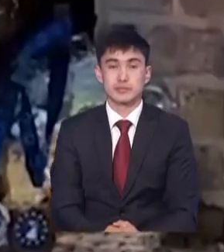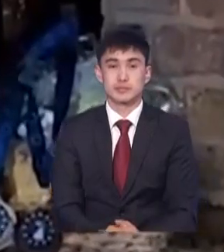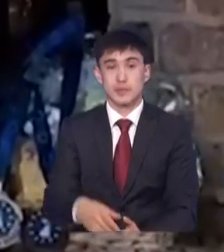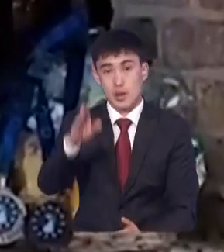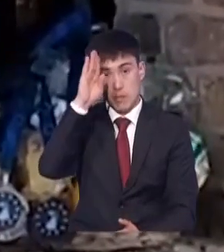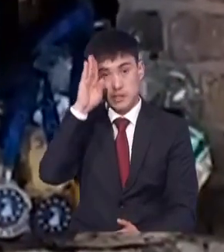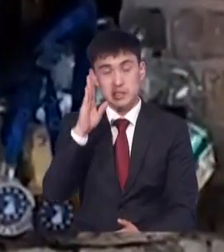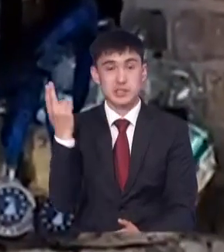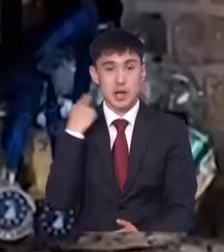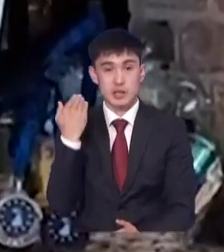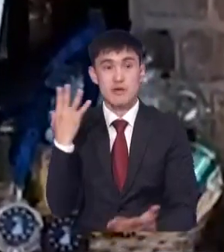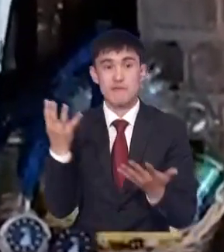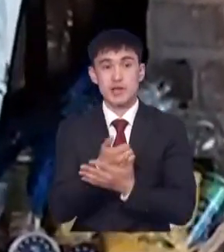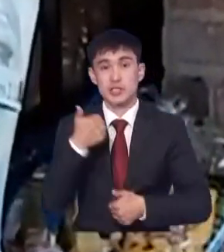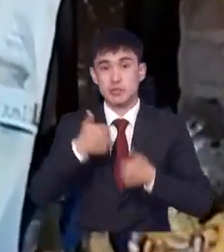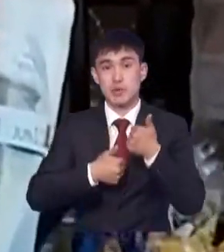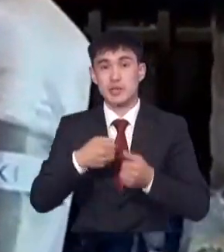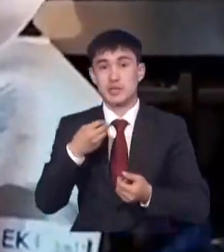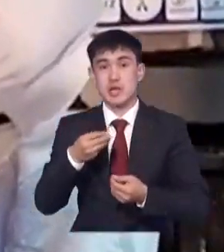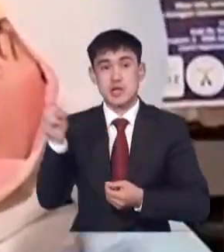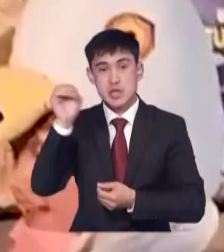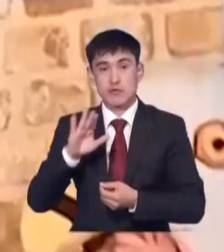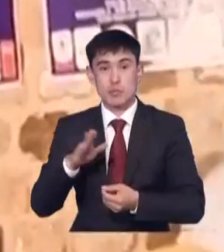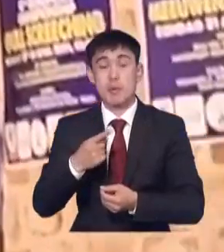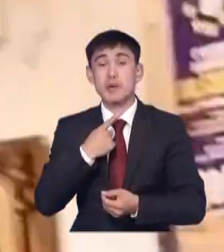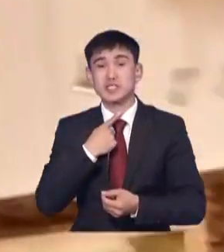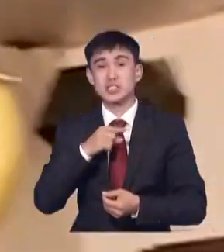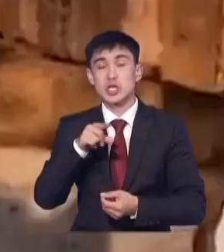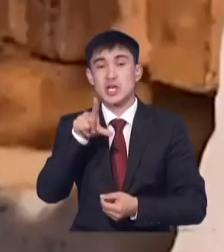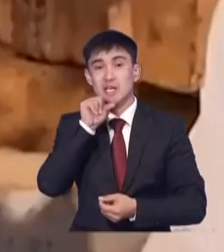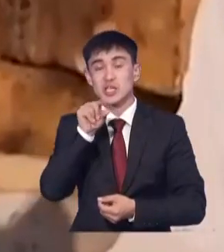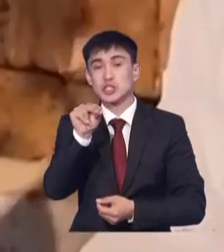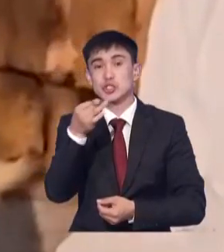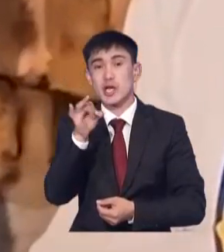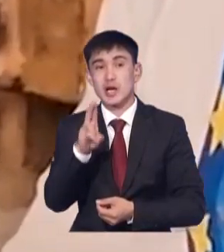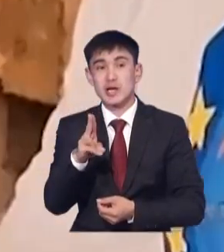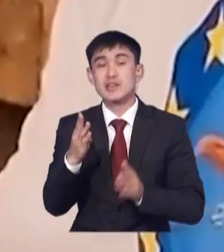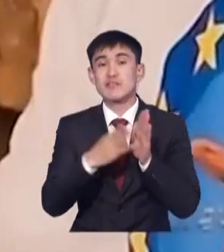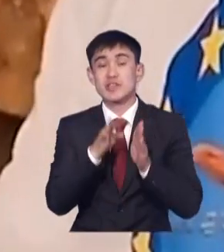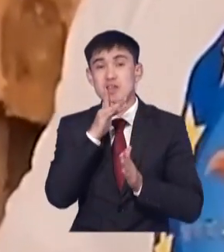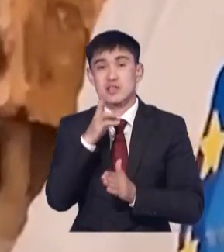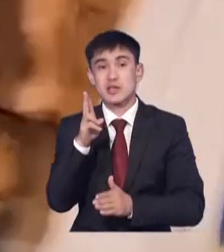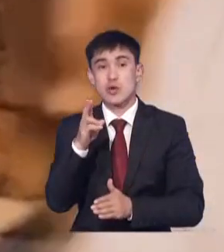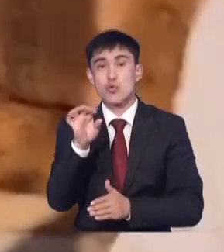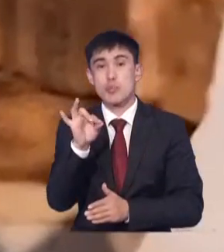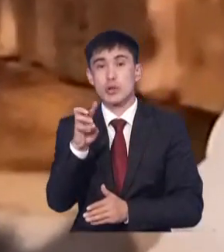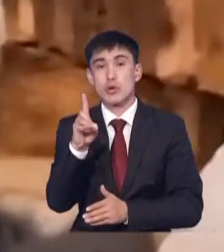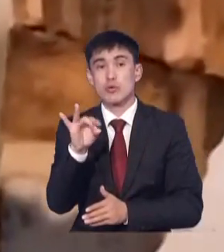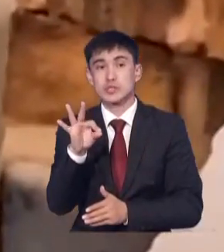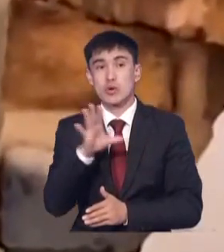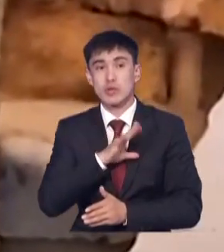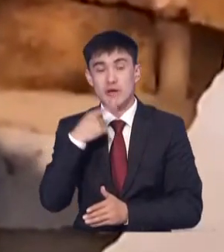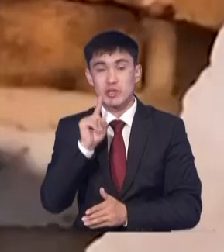Мальчик из Великобритании выиграл чемпионат Европы по имитации крика чаек. Им оказался 9-летний британец Купер Уоллес. При